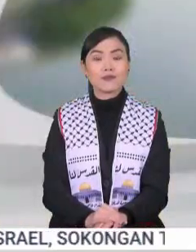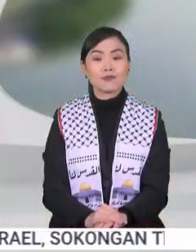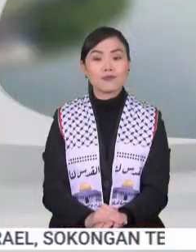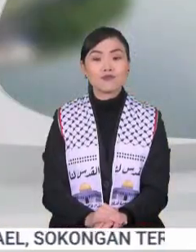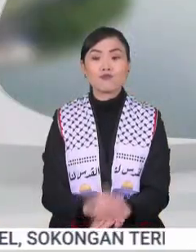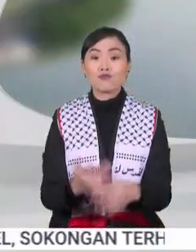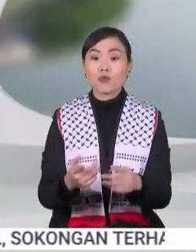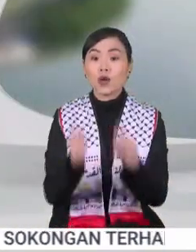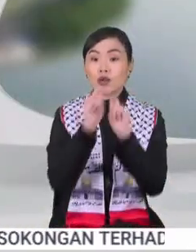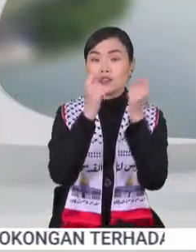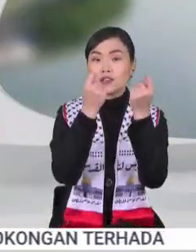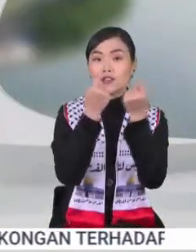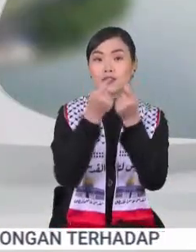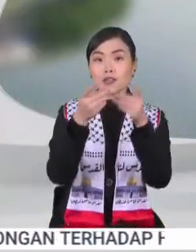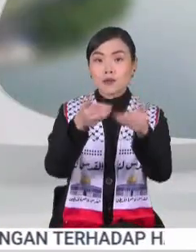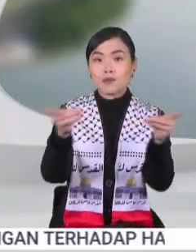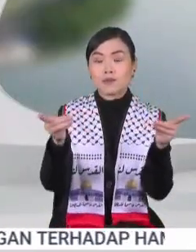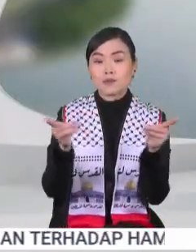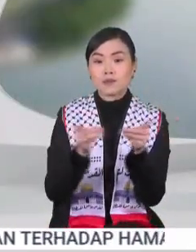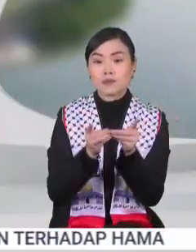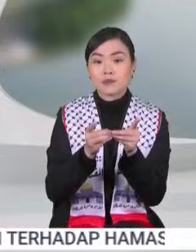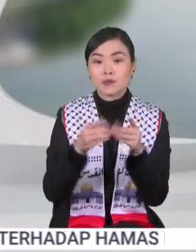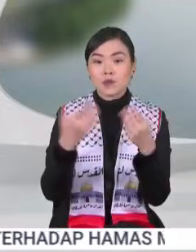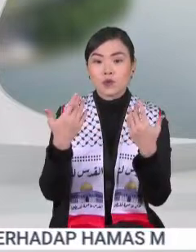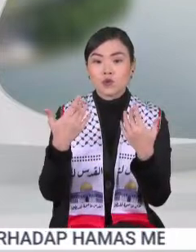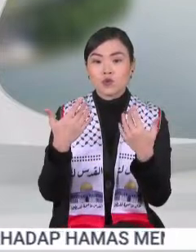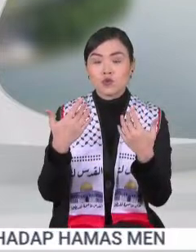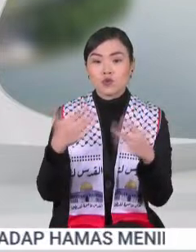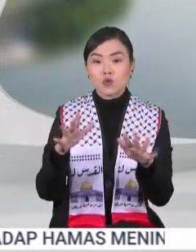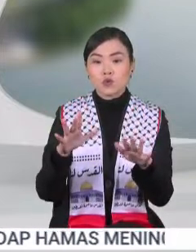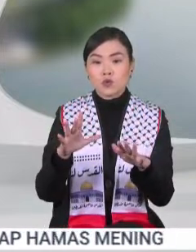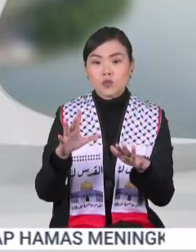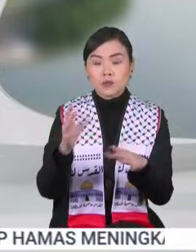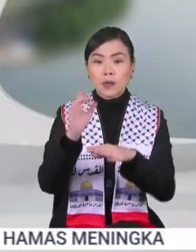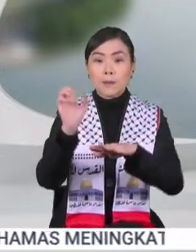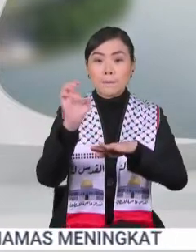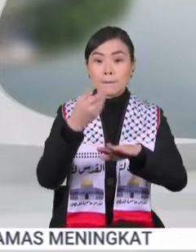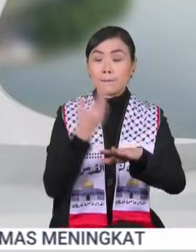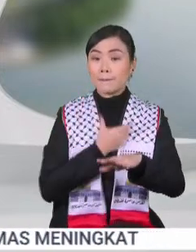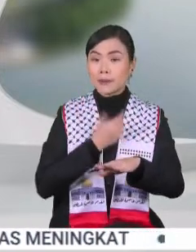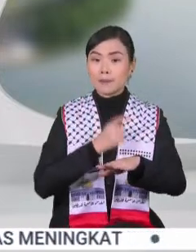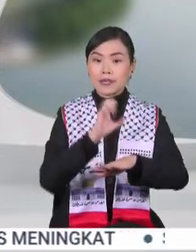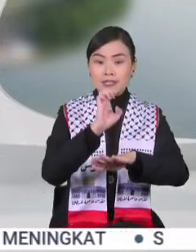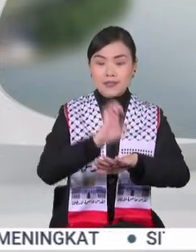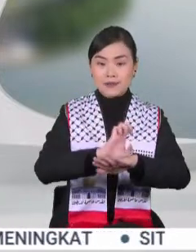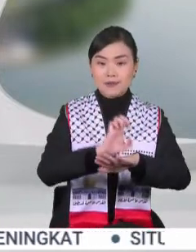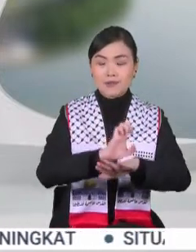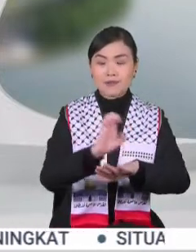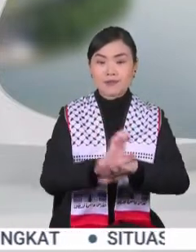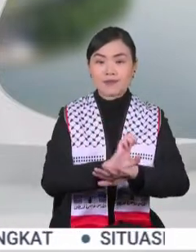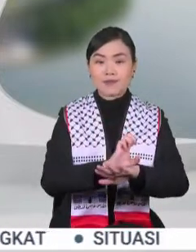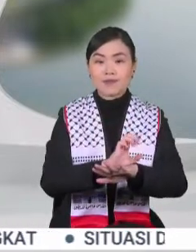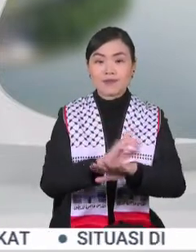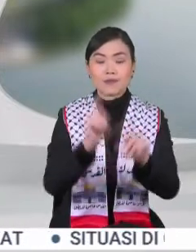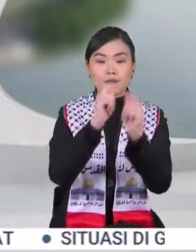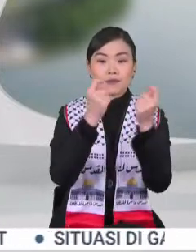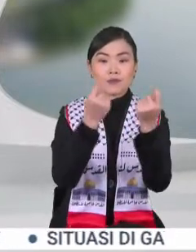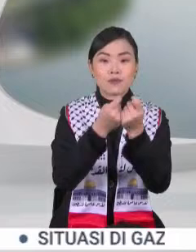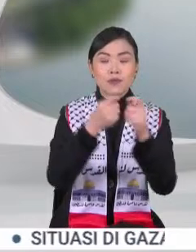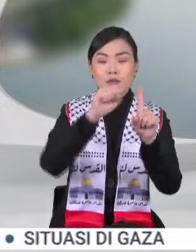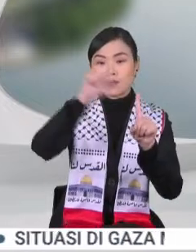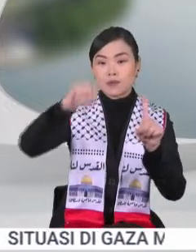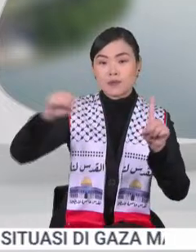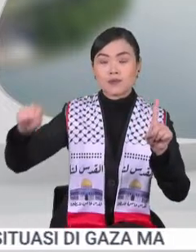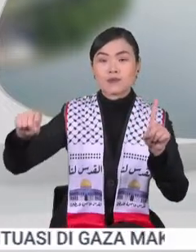sementara itu kontinjen daerah buord menyasarkan 12 pingat emas dalam temasha Saga Kali ini penaung kontinjen Saga daerah